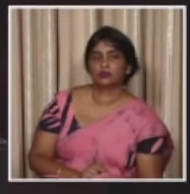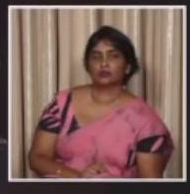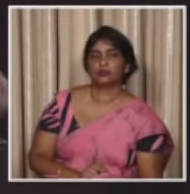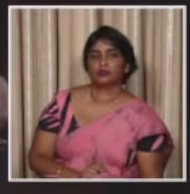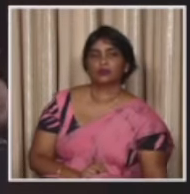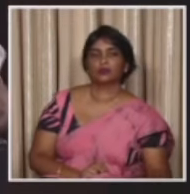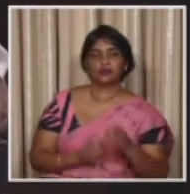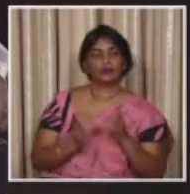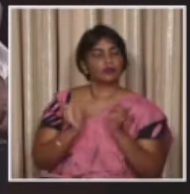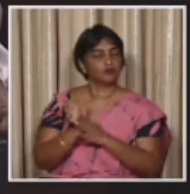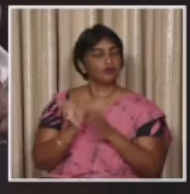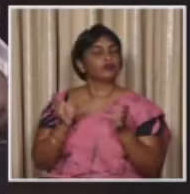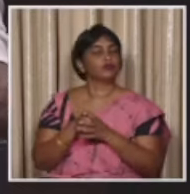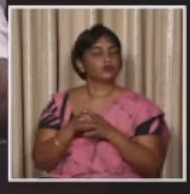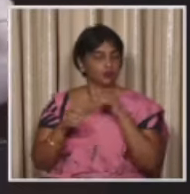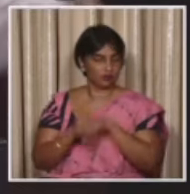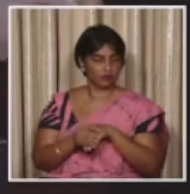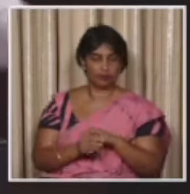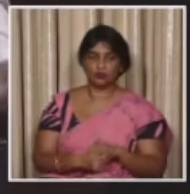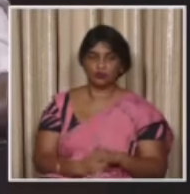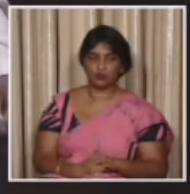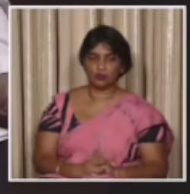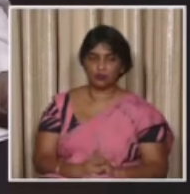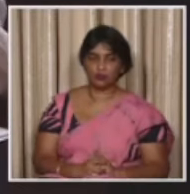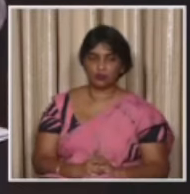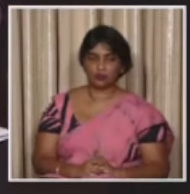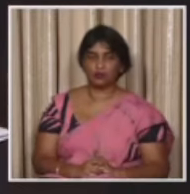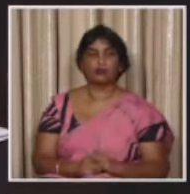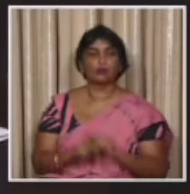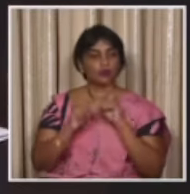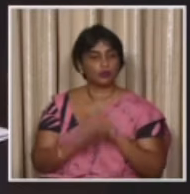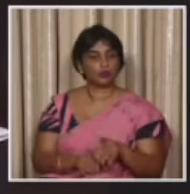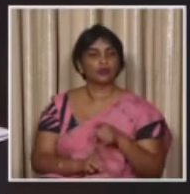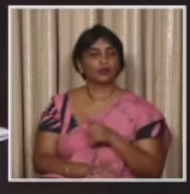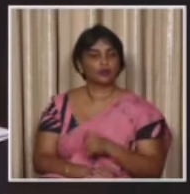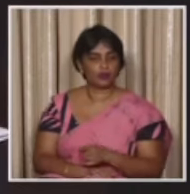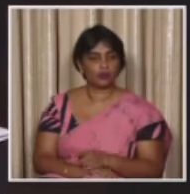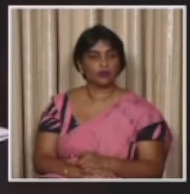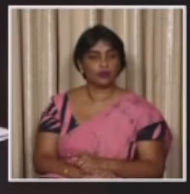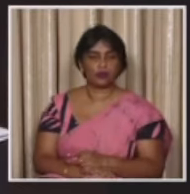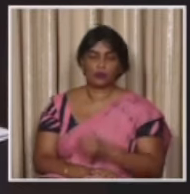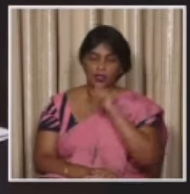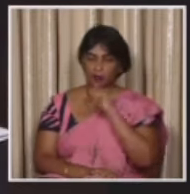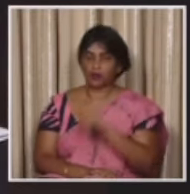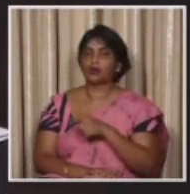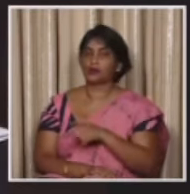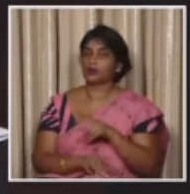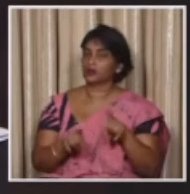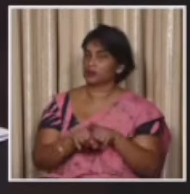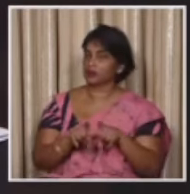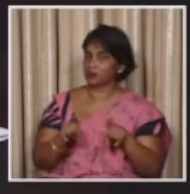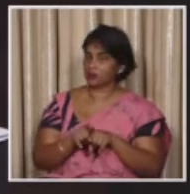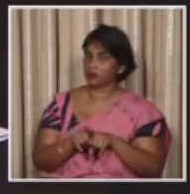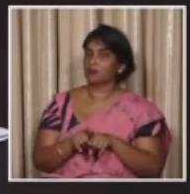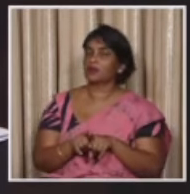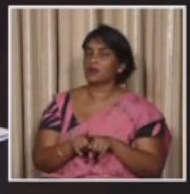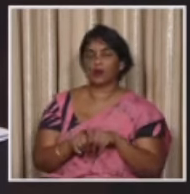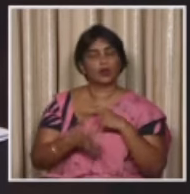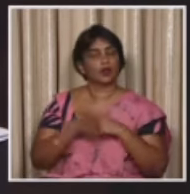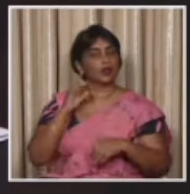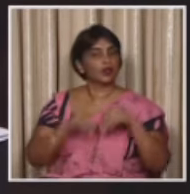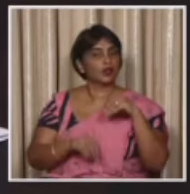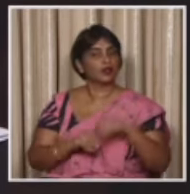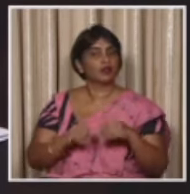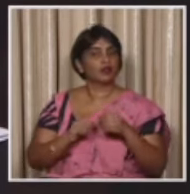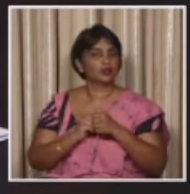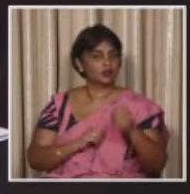පවර් සෙක්ටර් රිෆෝම් සෙක්‍රටේරියට්. ඒ නිසා ඒක අනිවාර්යෙන්ම මේ ආකාරයෙන්